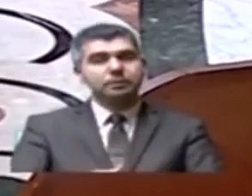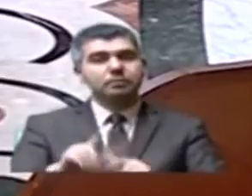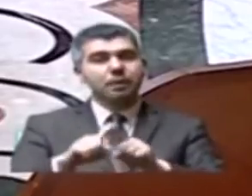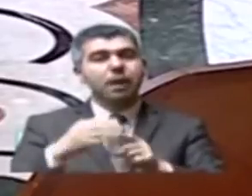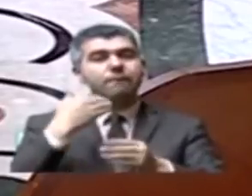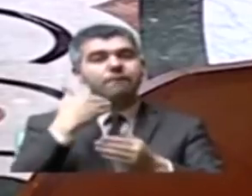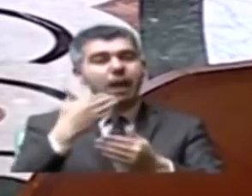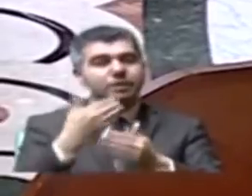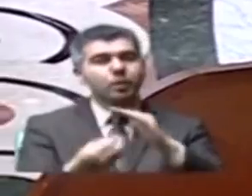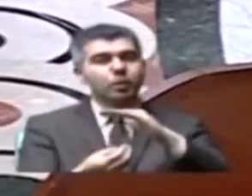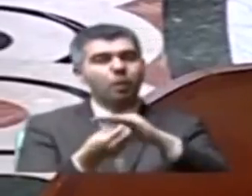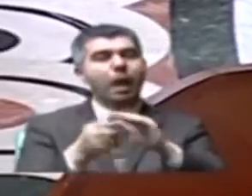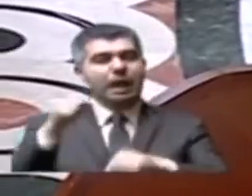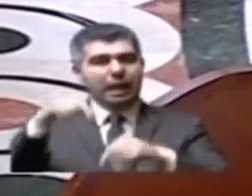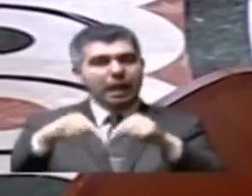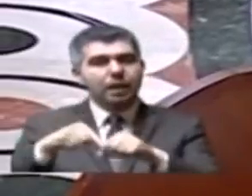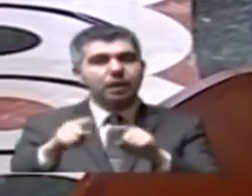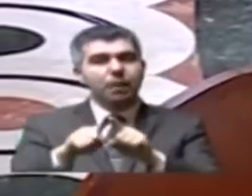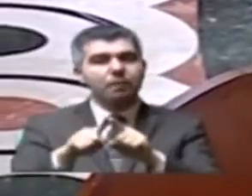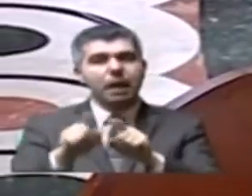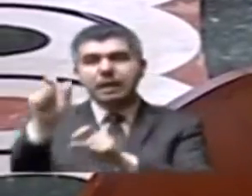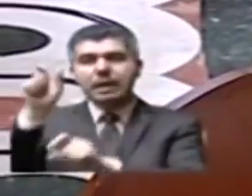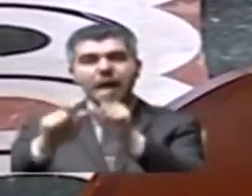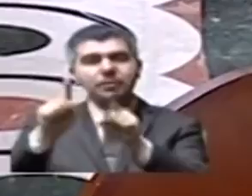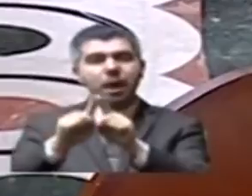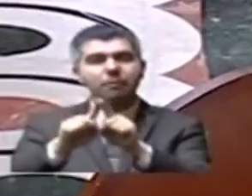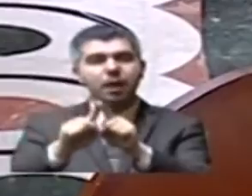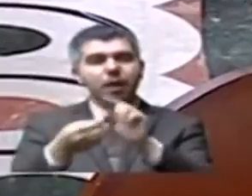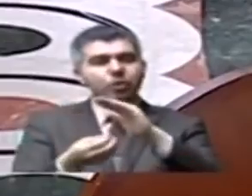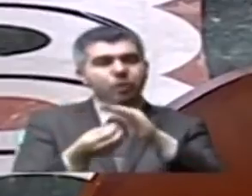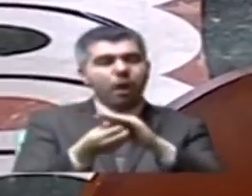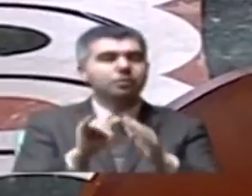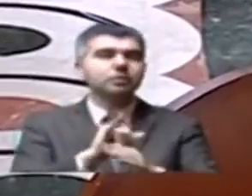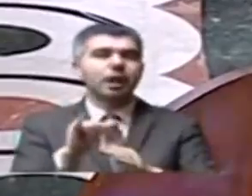الفساد وتتكون الرشوة، إلا غنينا المغاربة ما بقاو يطمعوا في شكرا السيد.